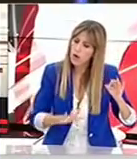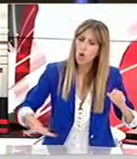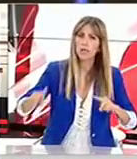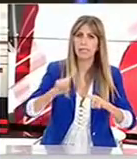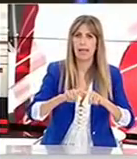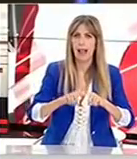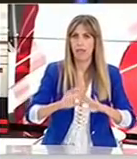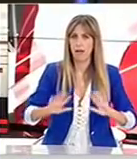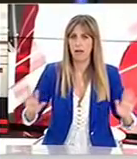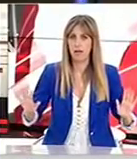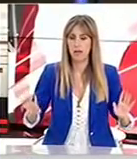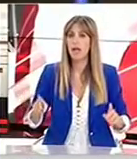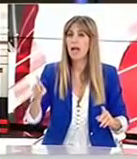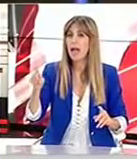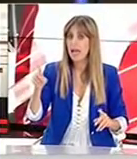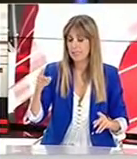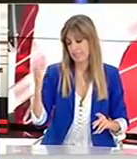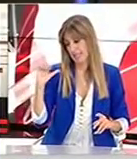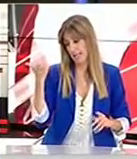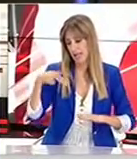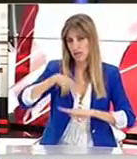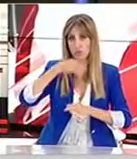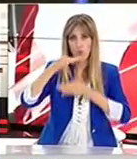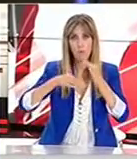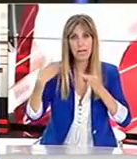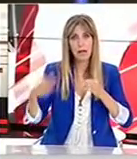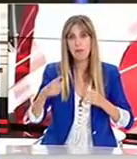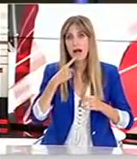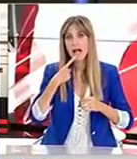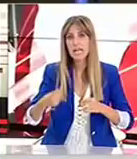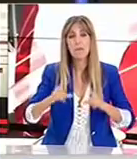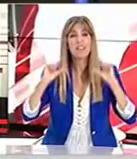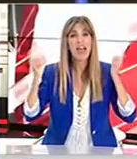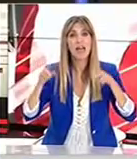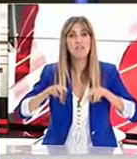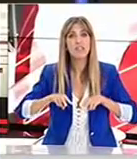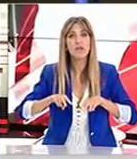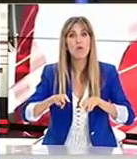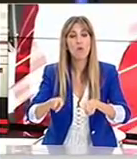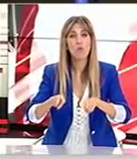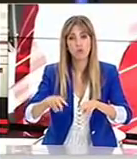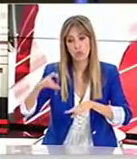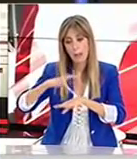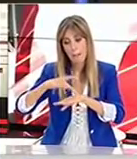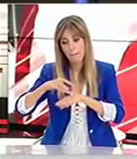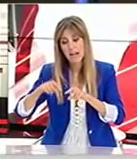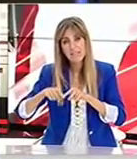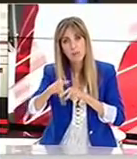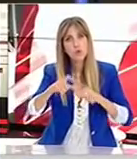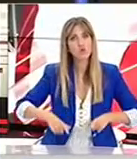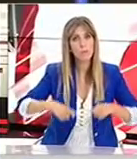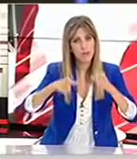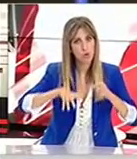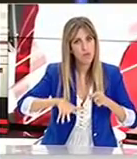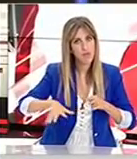χθες πως η ολοκλήρωση του αυτοκινητόδρομου Πάτρα Πύργος είναι στις άμεσες προτεραιότητές σας. Η μείωση του κόστου των διοδίων,